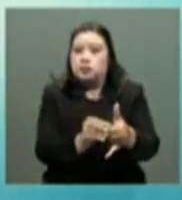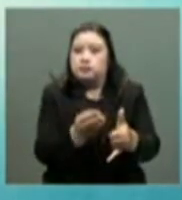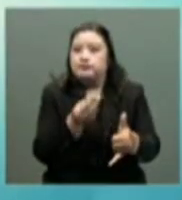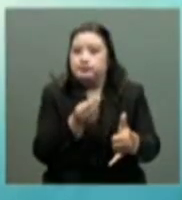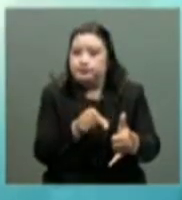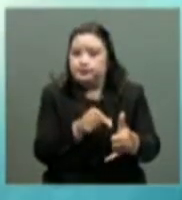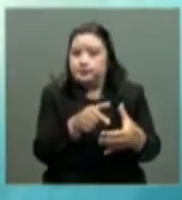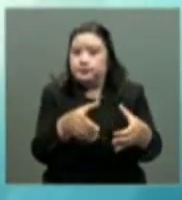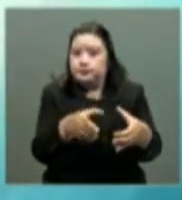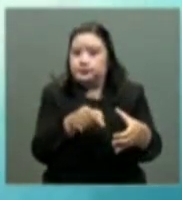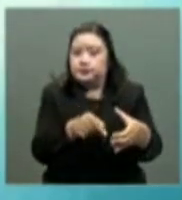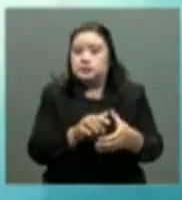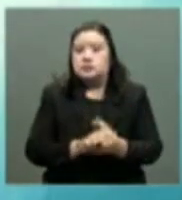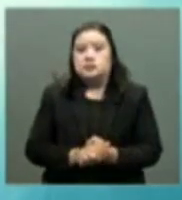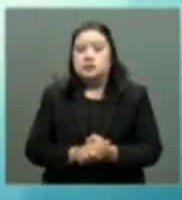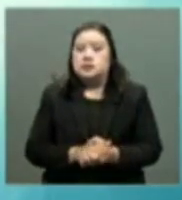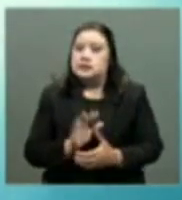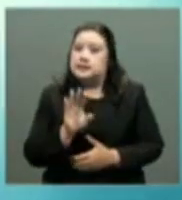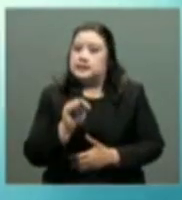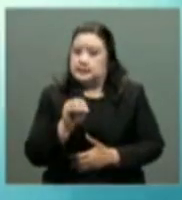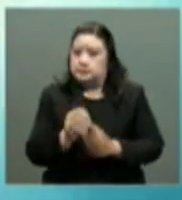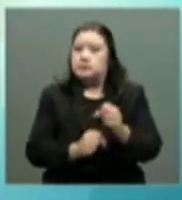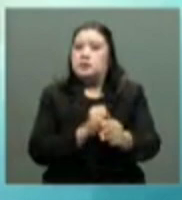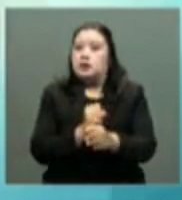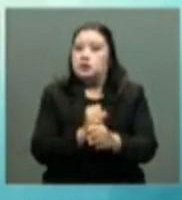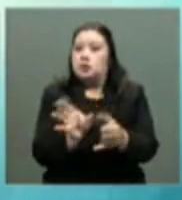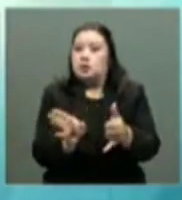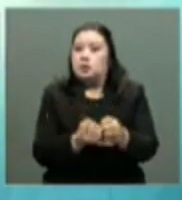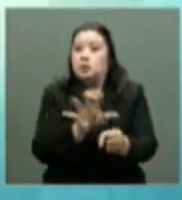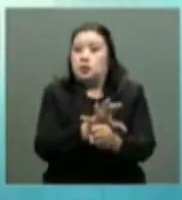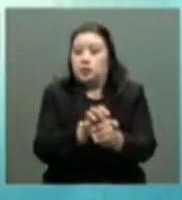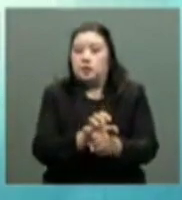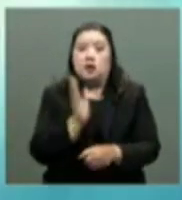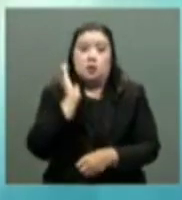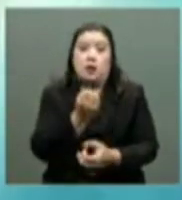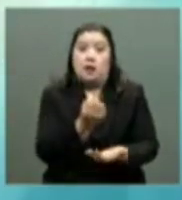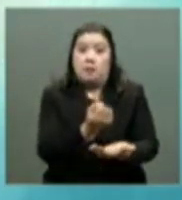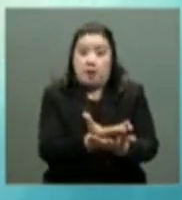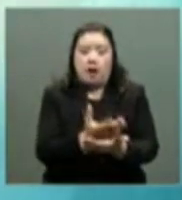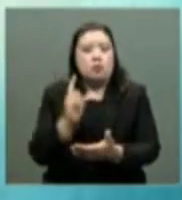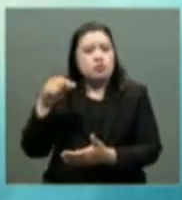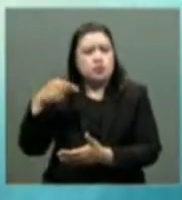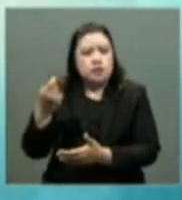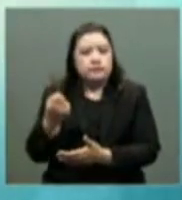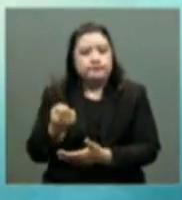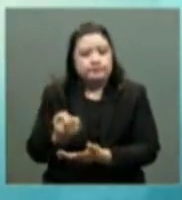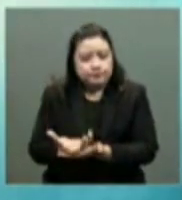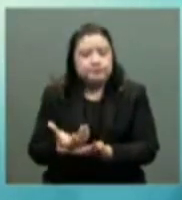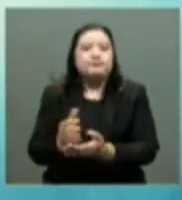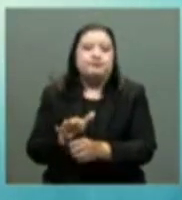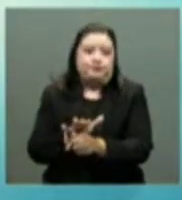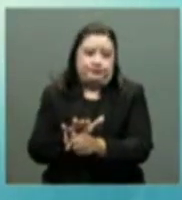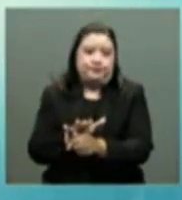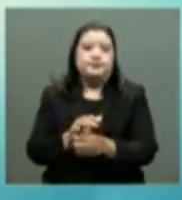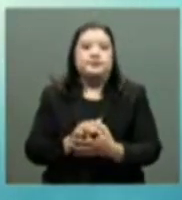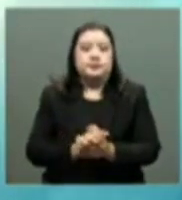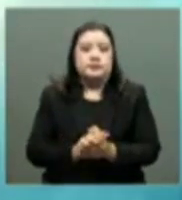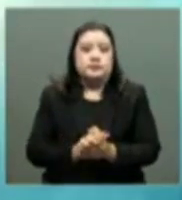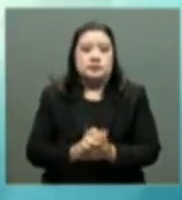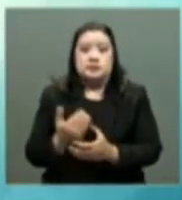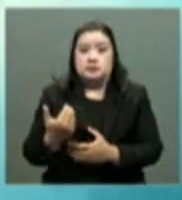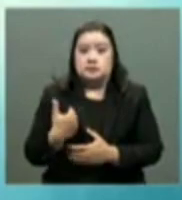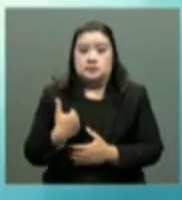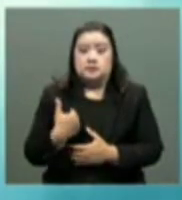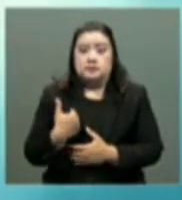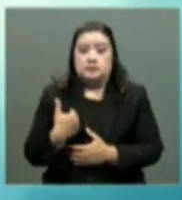ที่อายุที่40ปีนะครับตอนนี้ผู้ชายก็มากกว่าผู้หญิงเล็กน้อยนะครับมาดูในรายที่เสียชีวิตนะครับ3